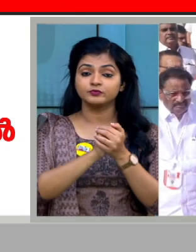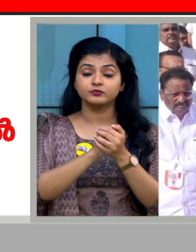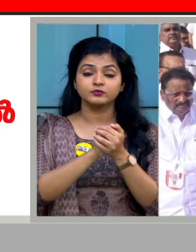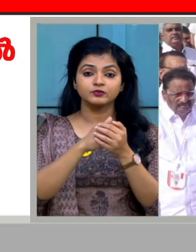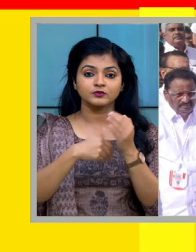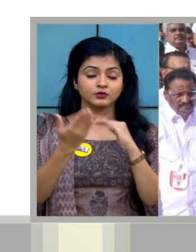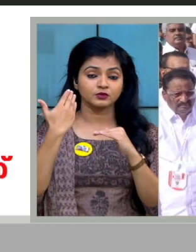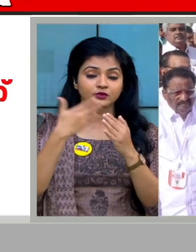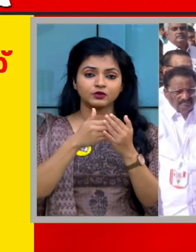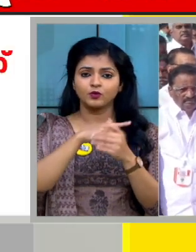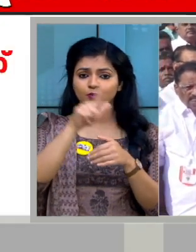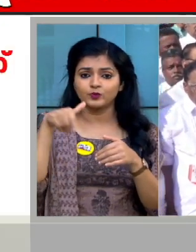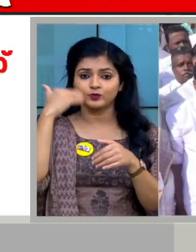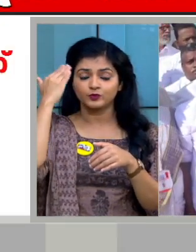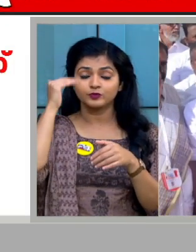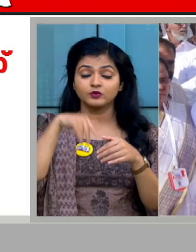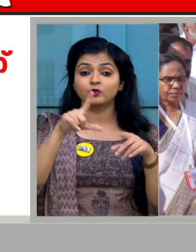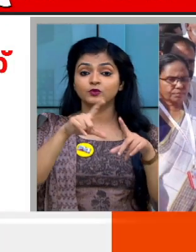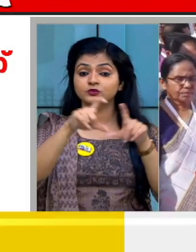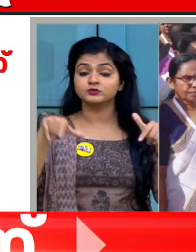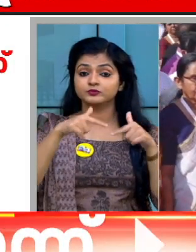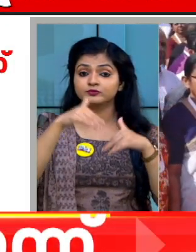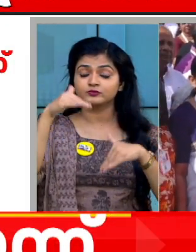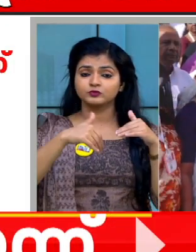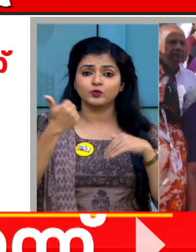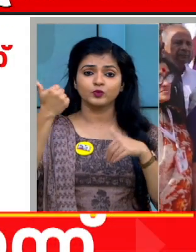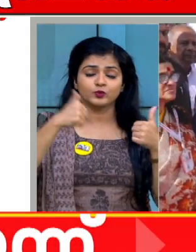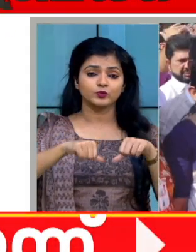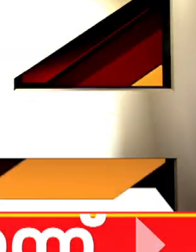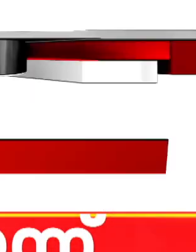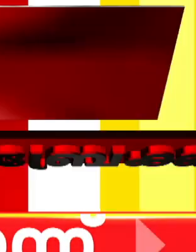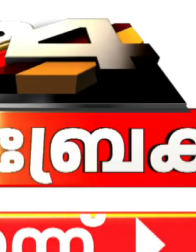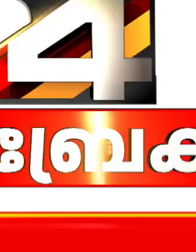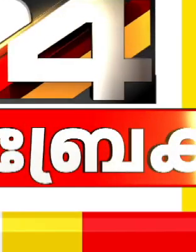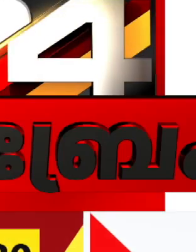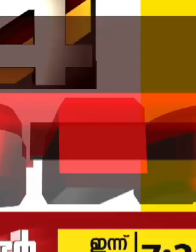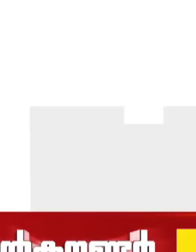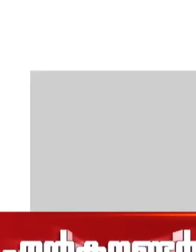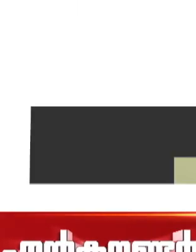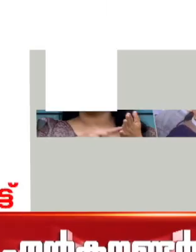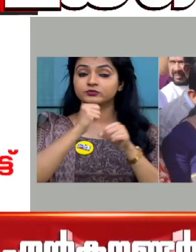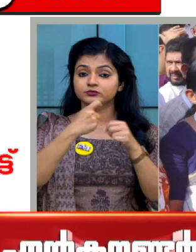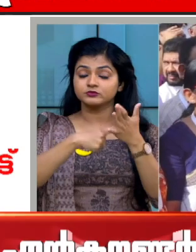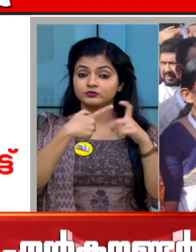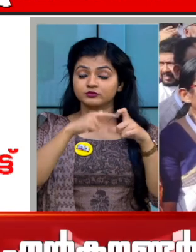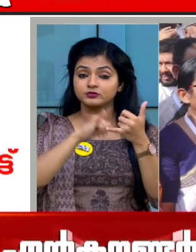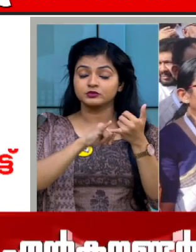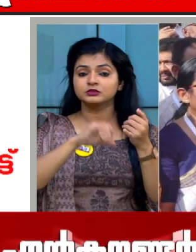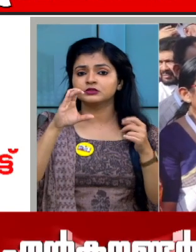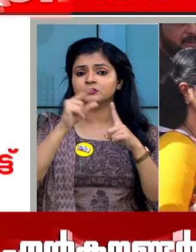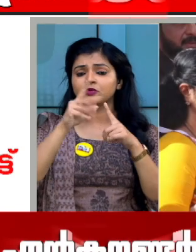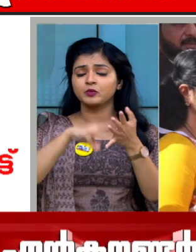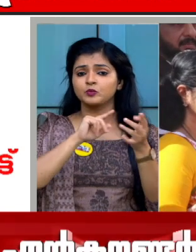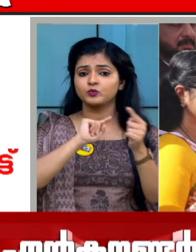കഴിഞ്ഞ നമുക്കറിയാവുന്നതുപോലെ ലോക്സഭാ തെരഞ്ഞെടുപ്പിലെ പരാജയത്തിന് ശേഷം കേരള കോൺഗ്രസ് CPM-നെ അതിരൂക്ഷമായി വിമർശിക്കുന്ന